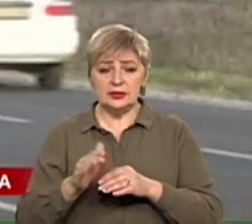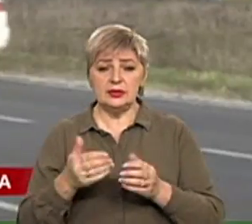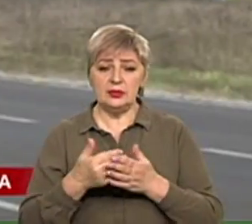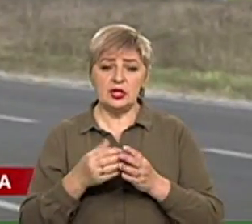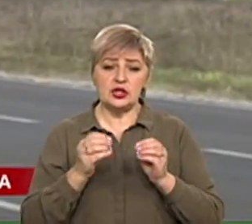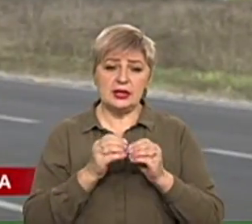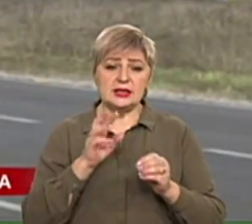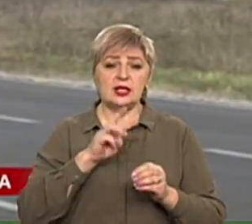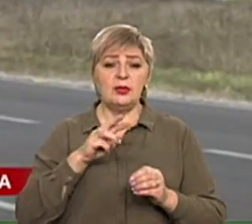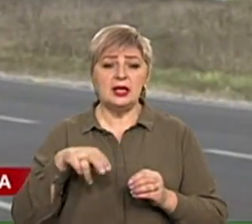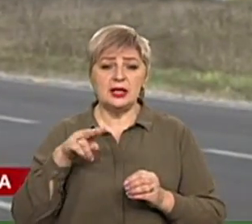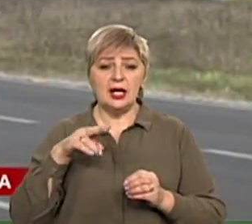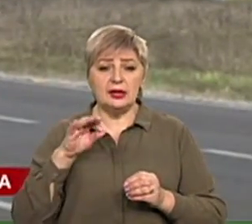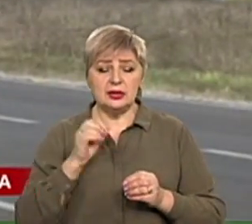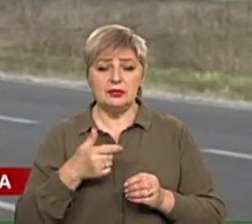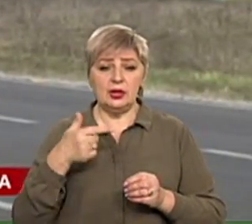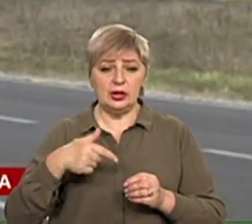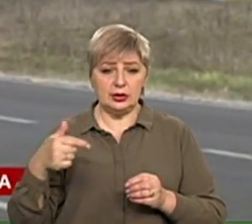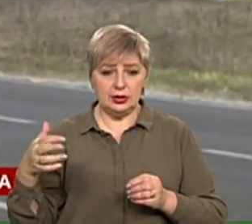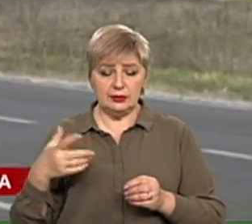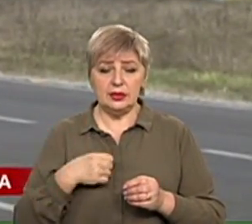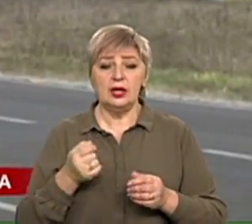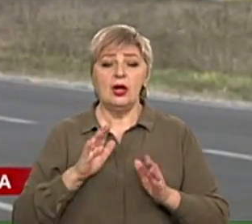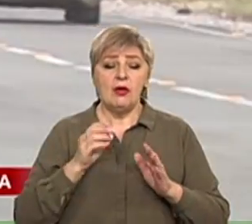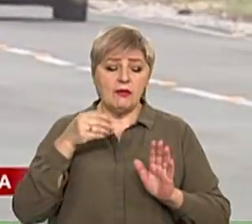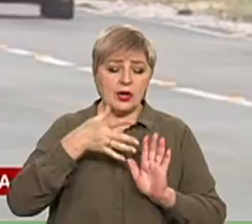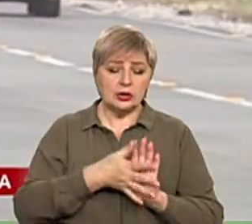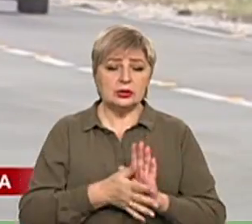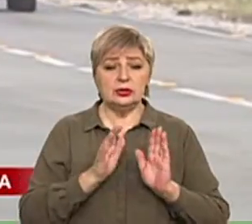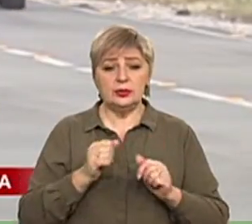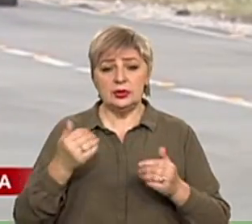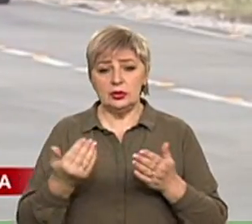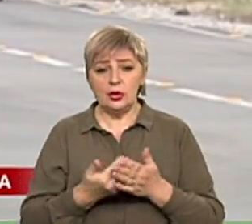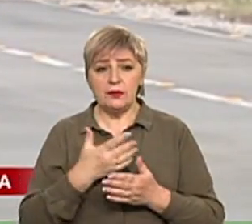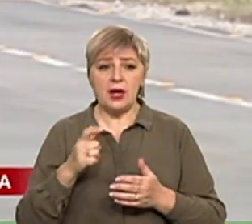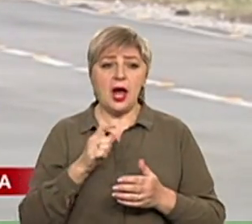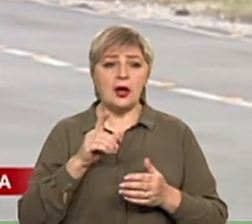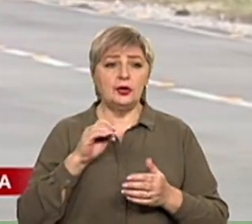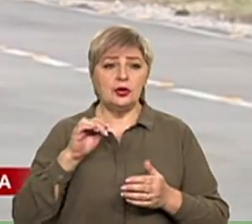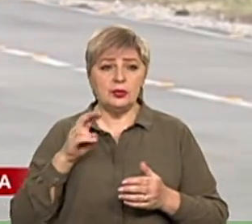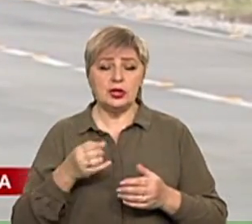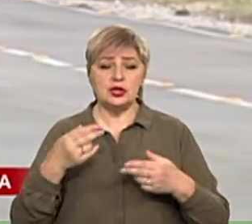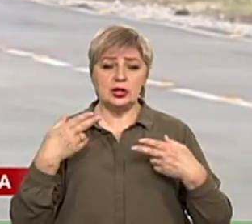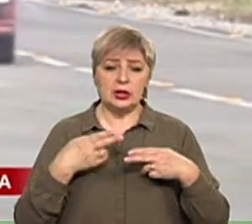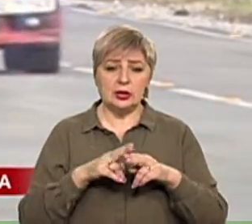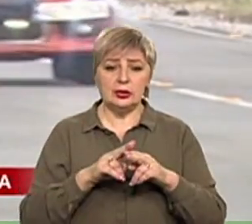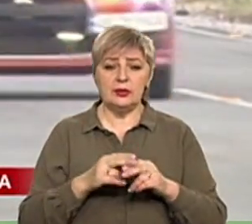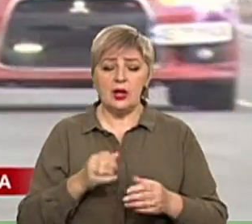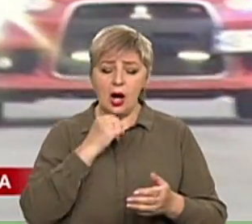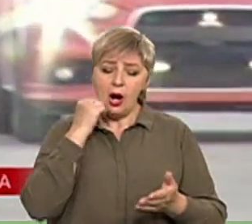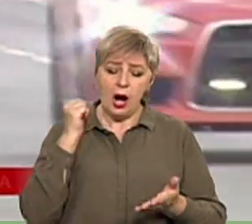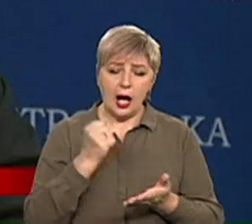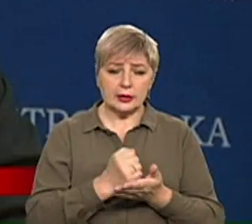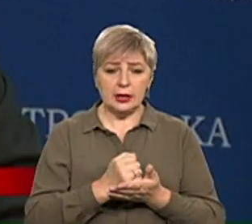мільярдів гривень. Для робіт використовуватимуть нові економічні та екологічні технології. Гарантія на покриття – 5